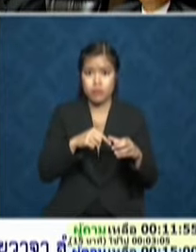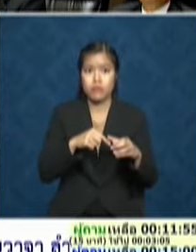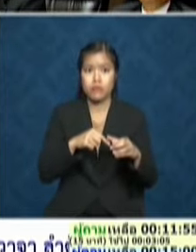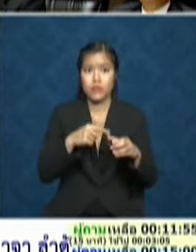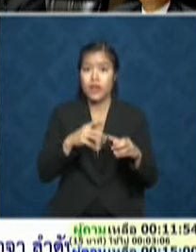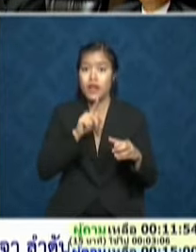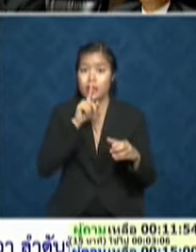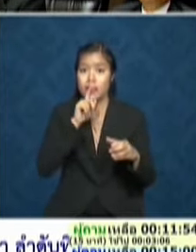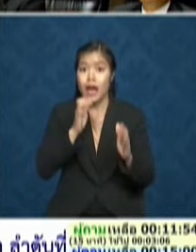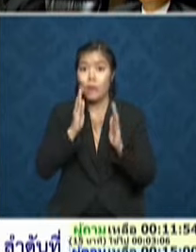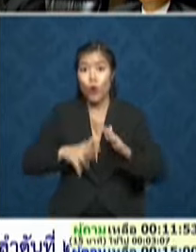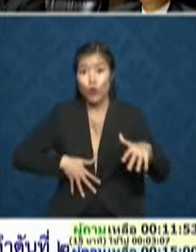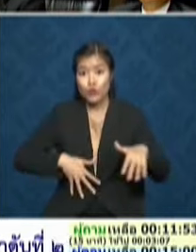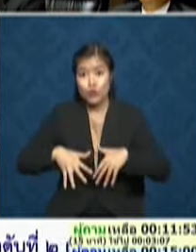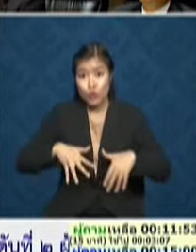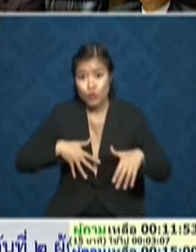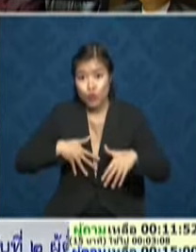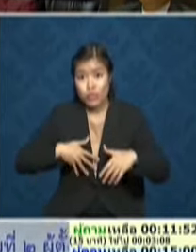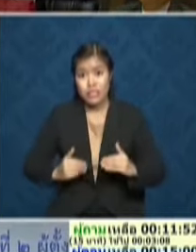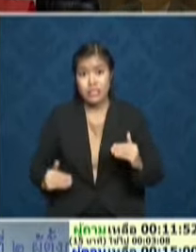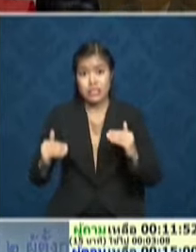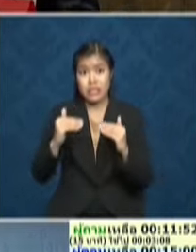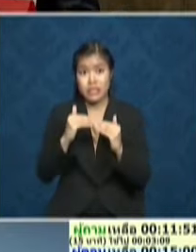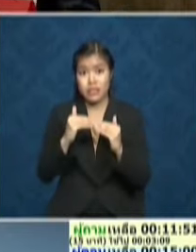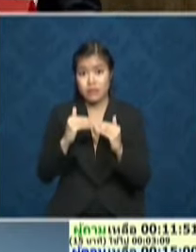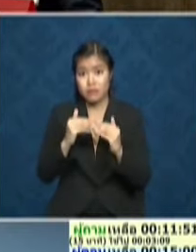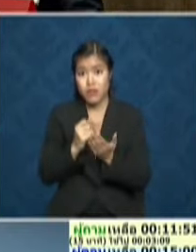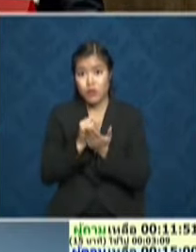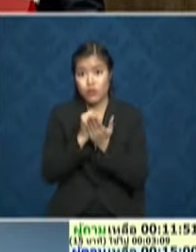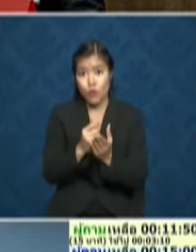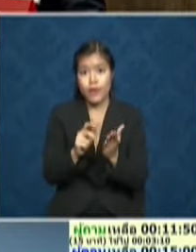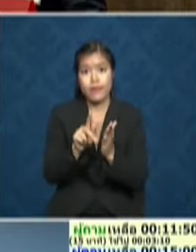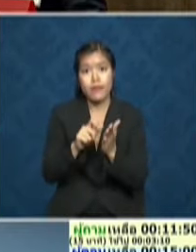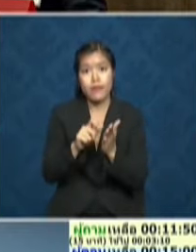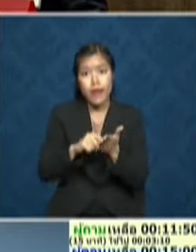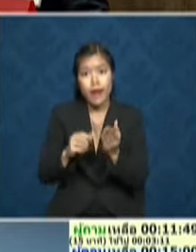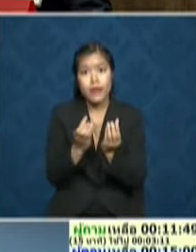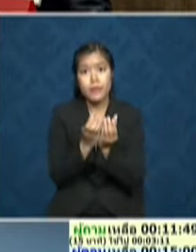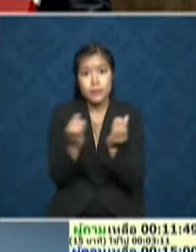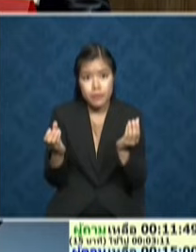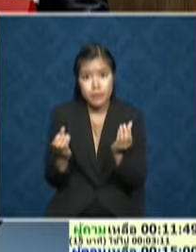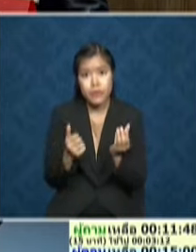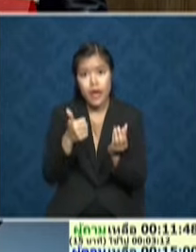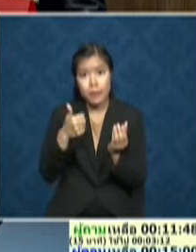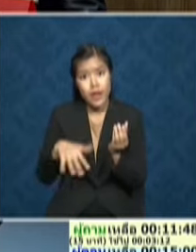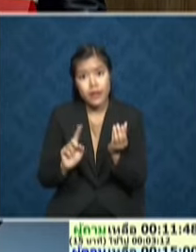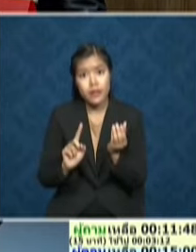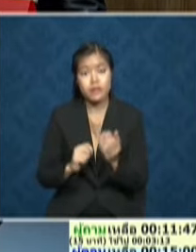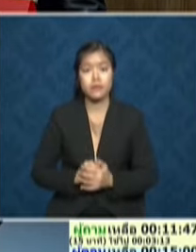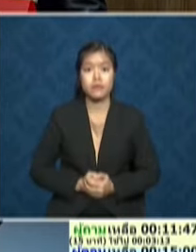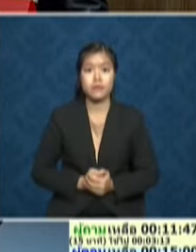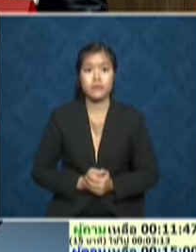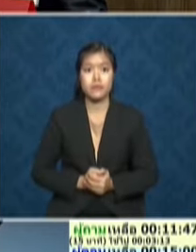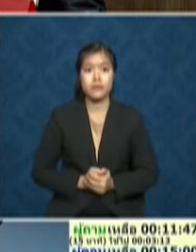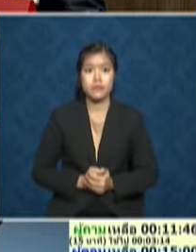นำฝ่ายค้านเนี่ยเขามีการสอบถามเพิ่มเติมเกี่ยวกับสถานการณ์การเมืองในตอนนี้ว่ายังมีคดีของคนที่ถูก